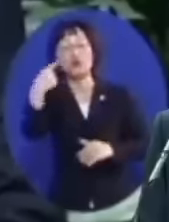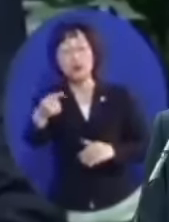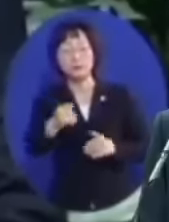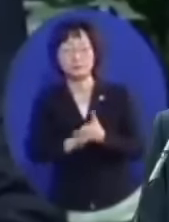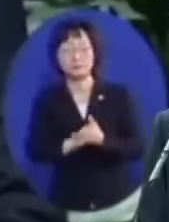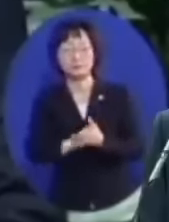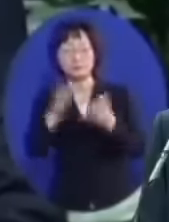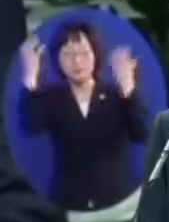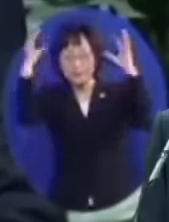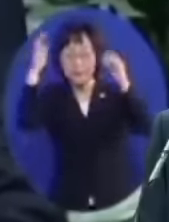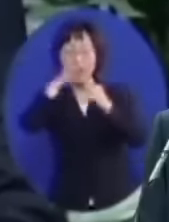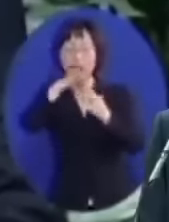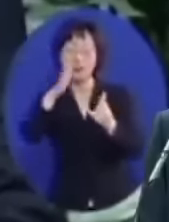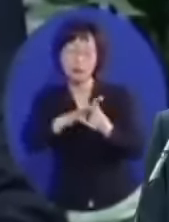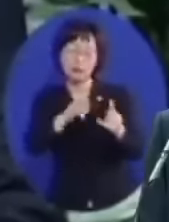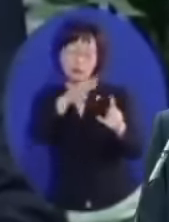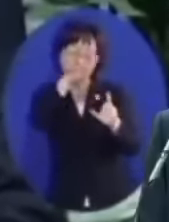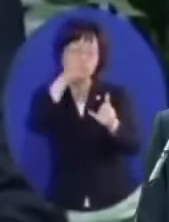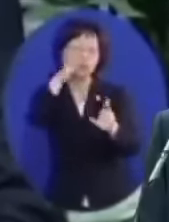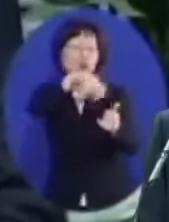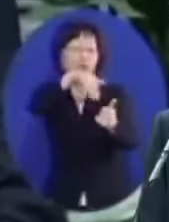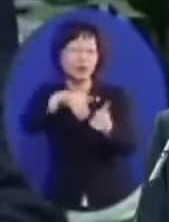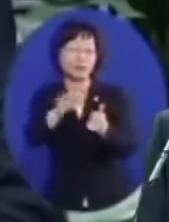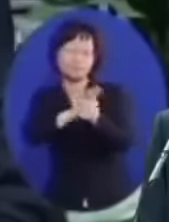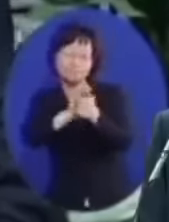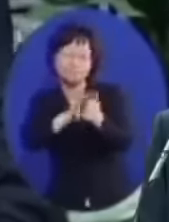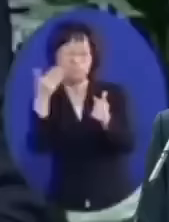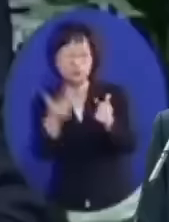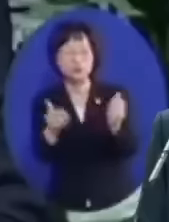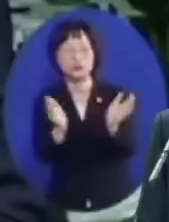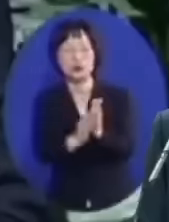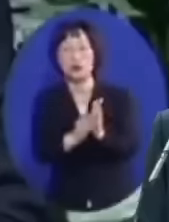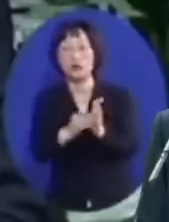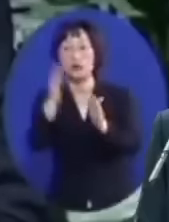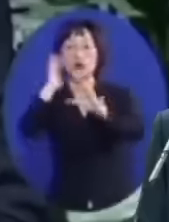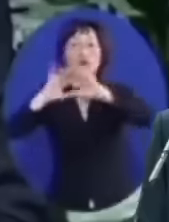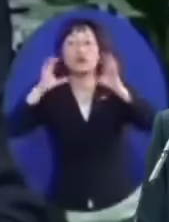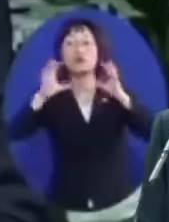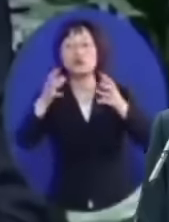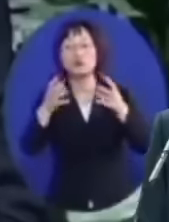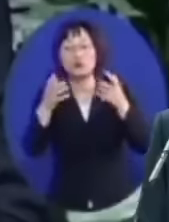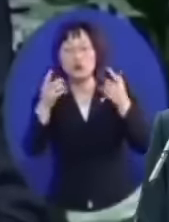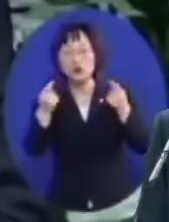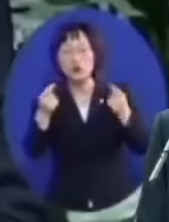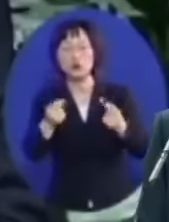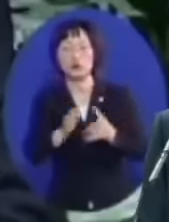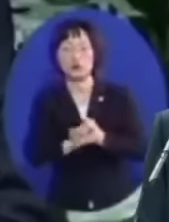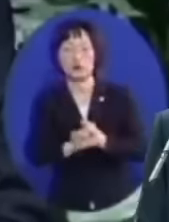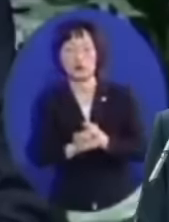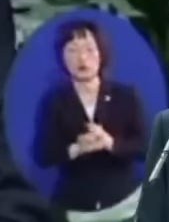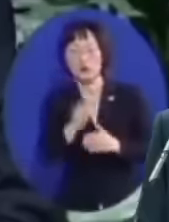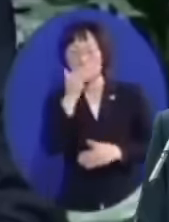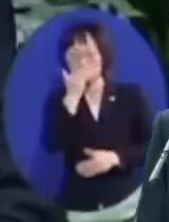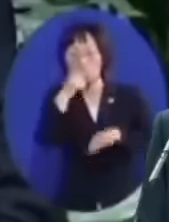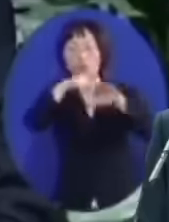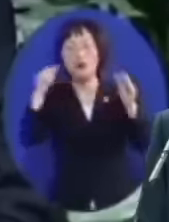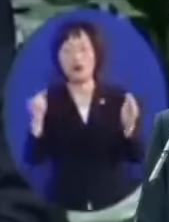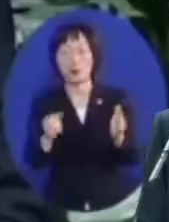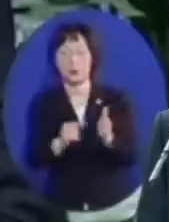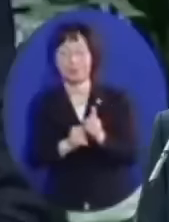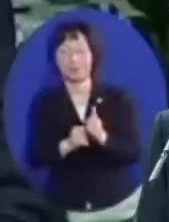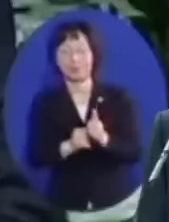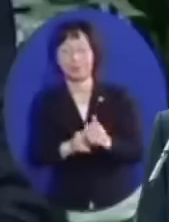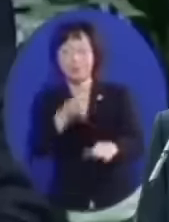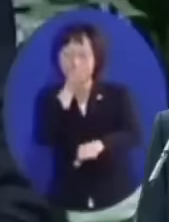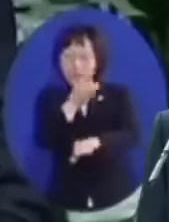어린아이들에게 안수해서 보내주신 것입니다. 천국은 어린아이들의 것입니다. 어린아이와 같이 겸손한 마음으로